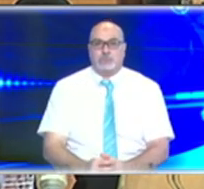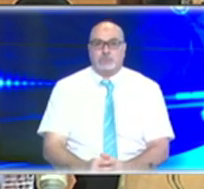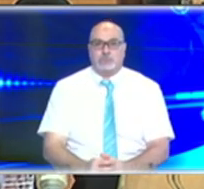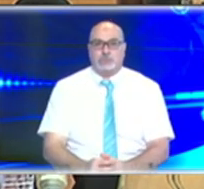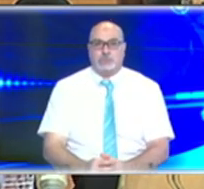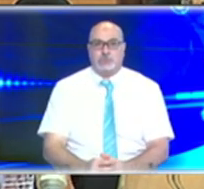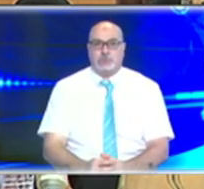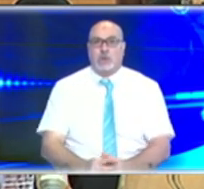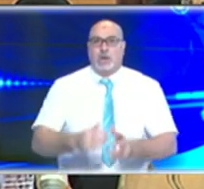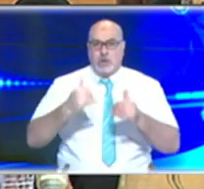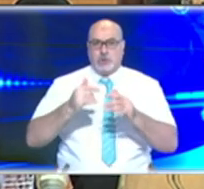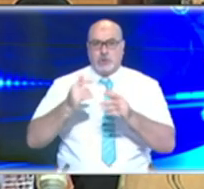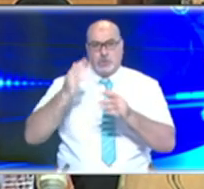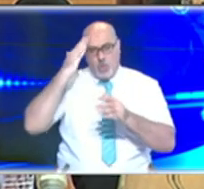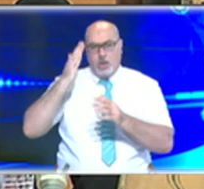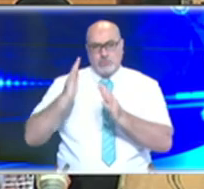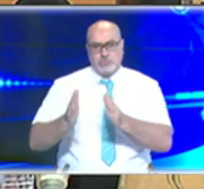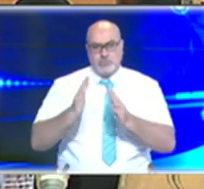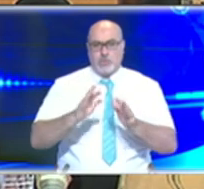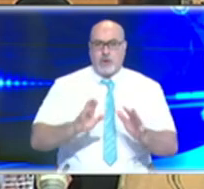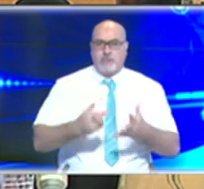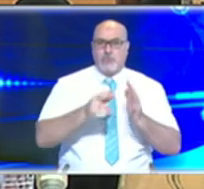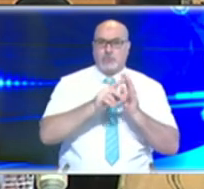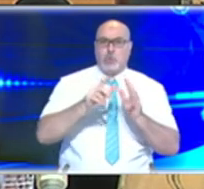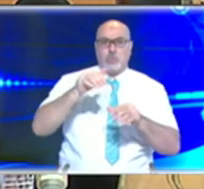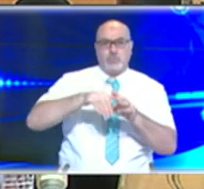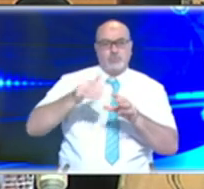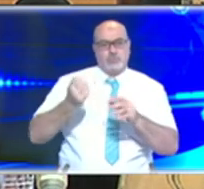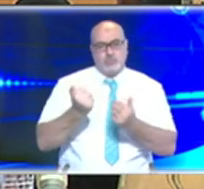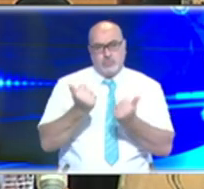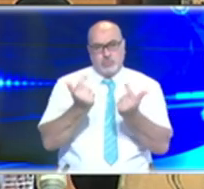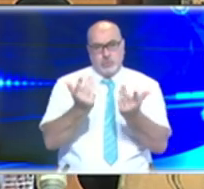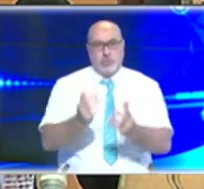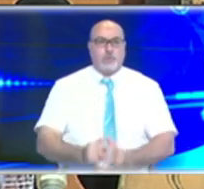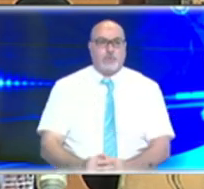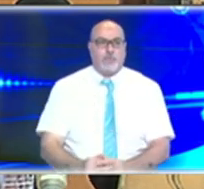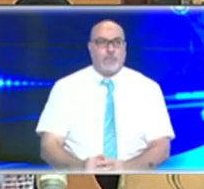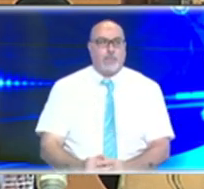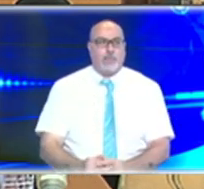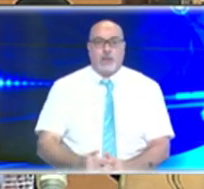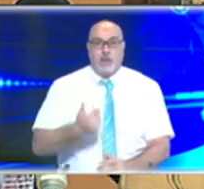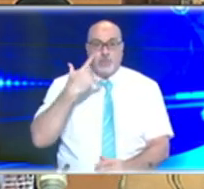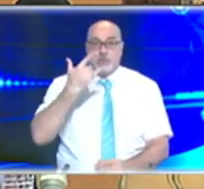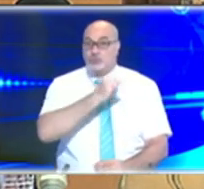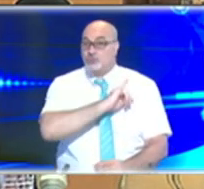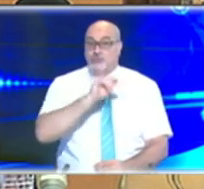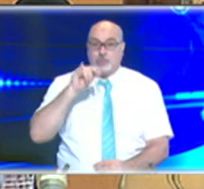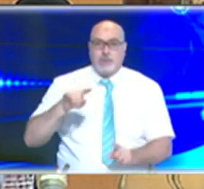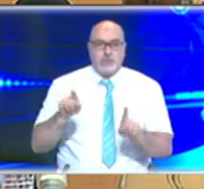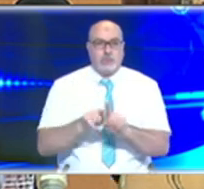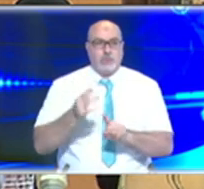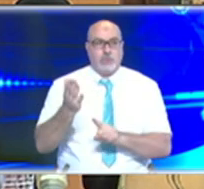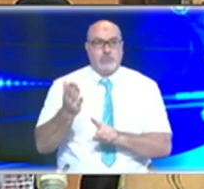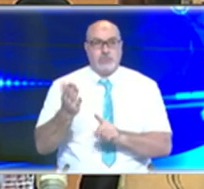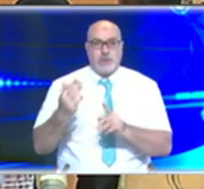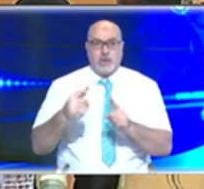عرفت محطات كثيرة في تعديل الدستور واستفتاءات، لكنها لم تعرف كل هذه المراحل